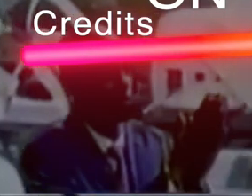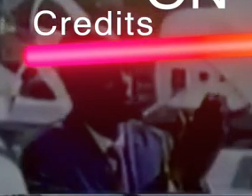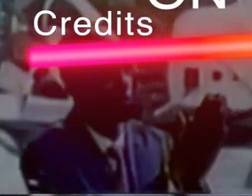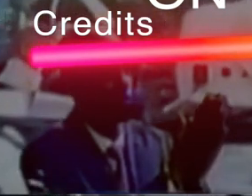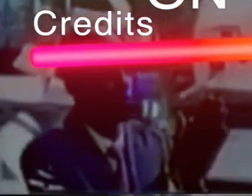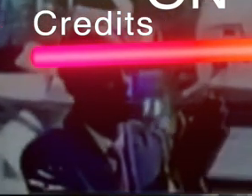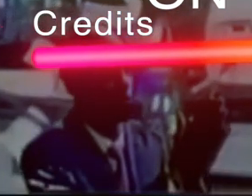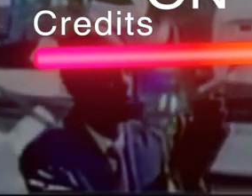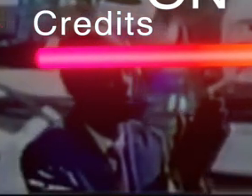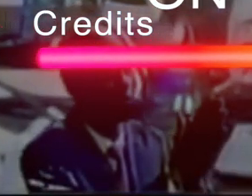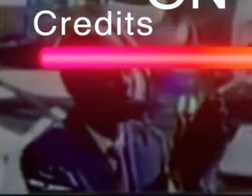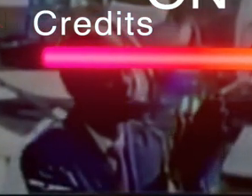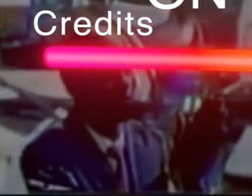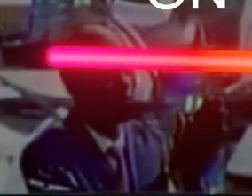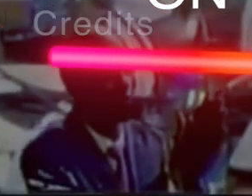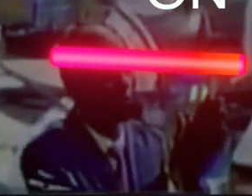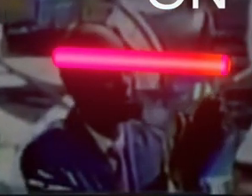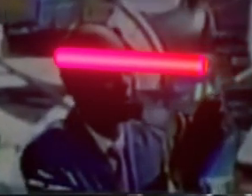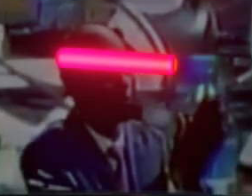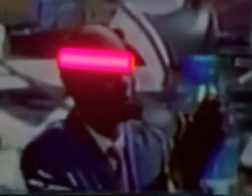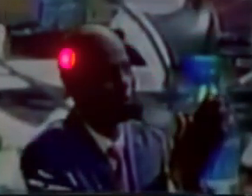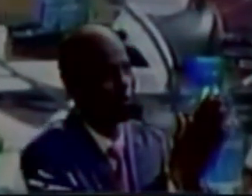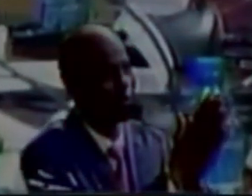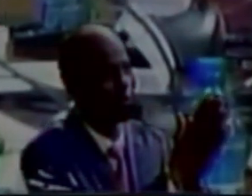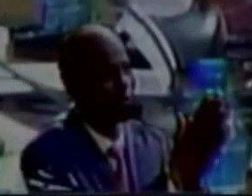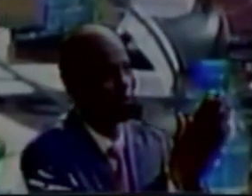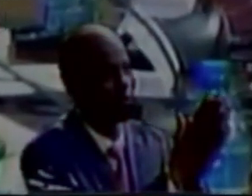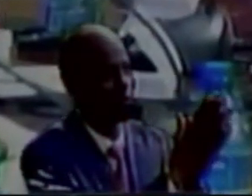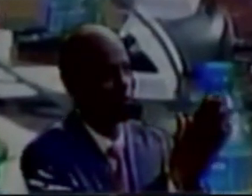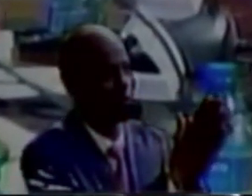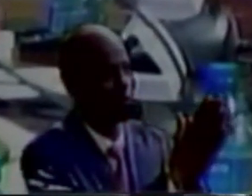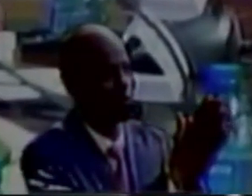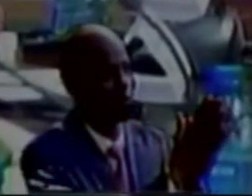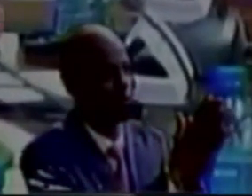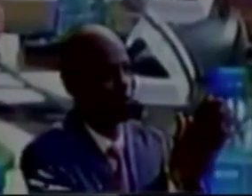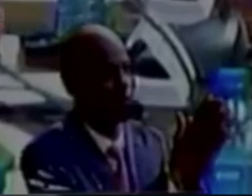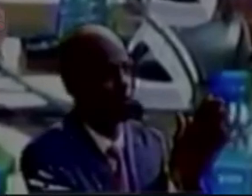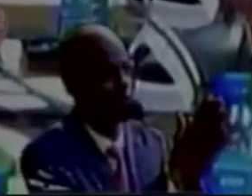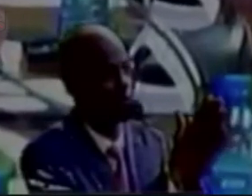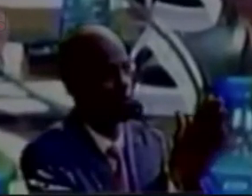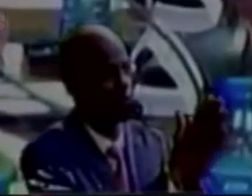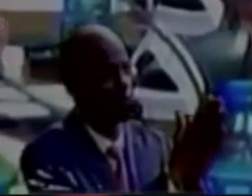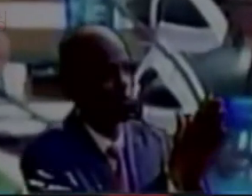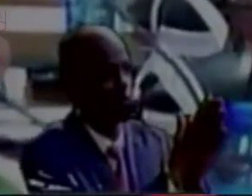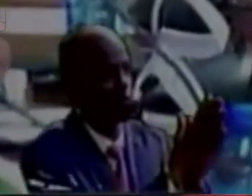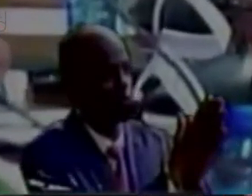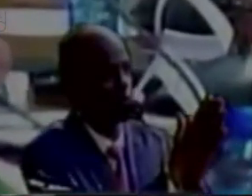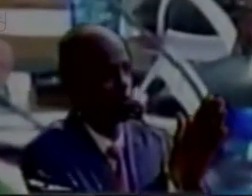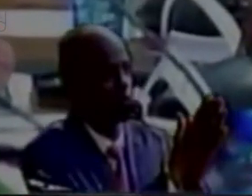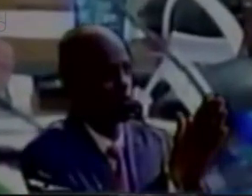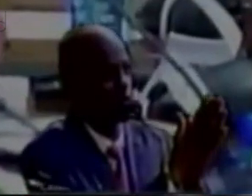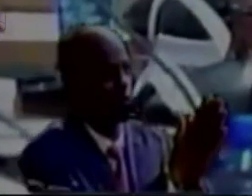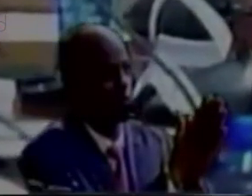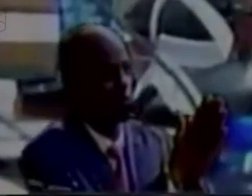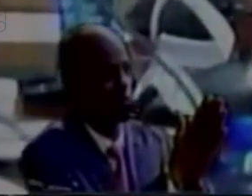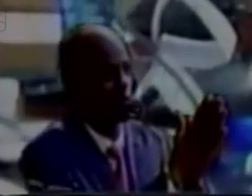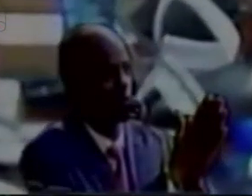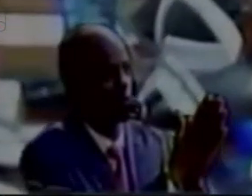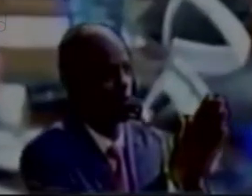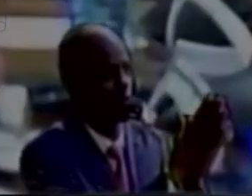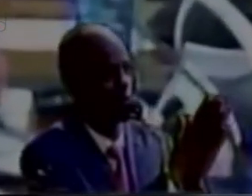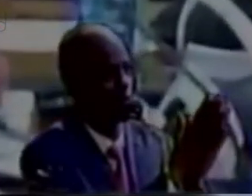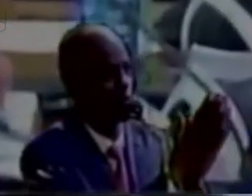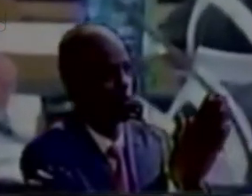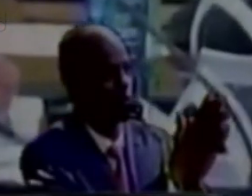public. Une grande partie de ces 1,12 milliard de dollars concerne les logements, housing, 730 millions de